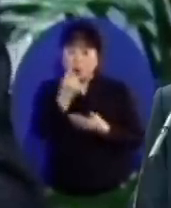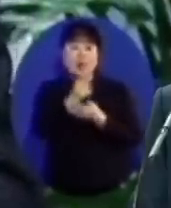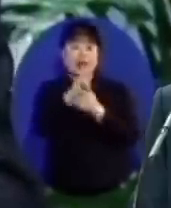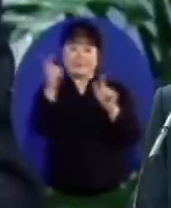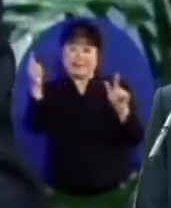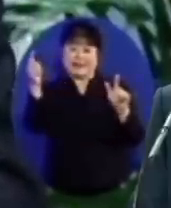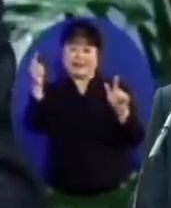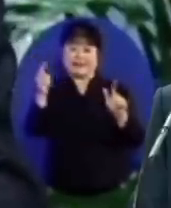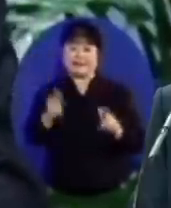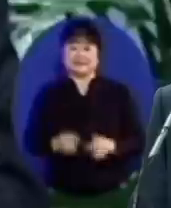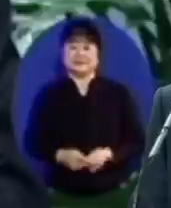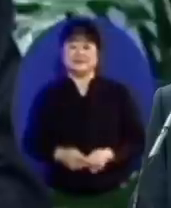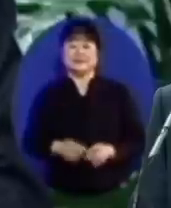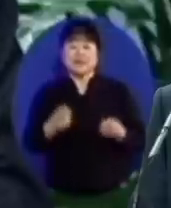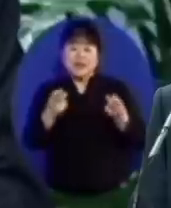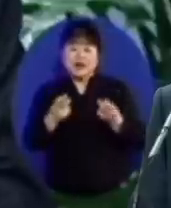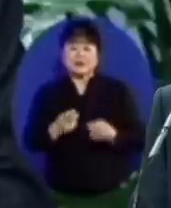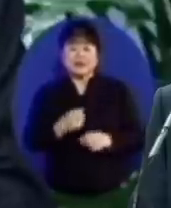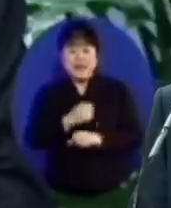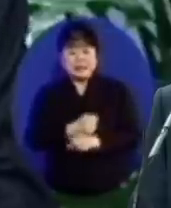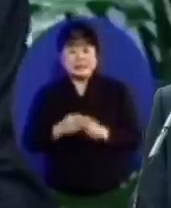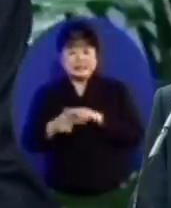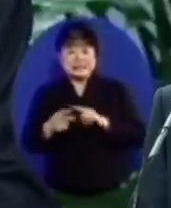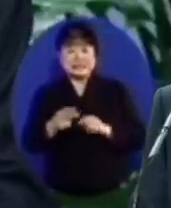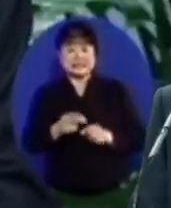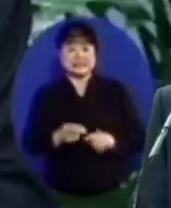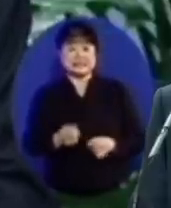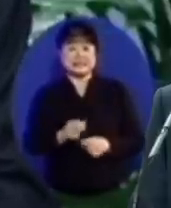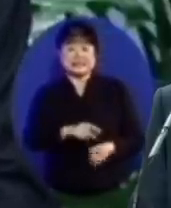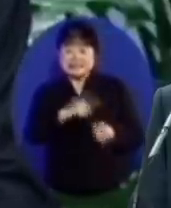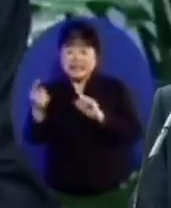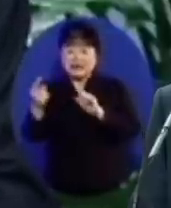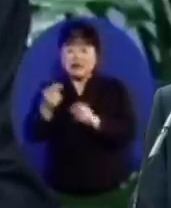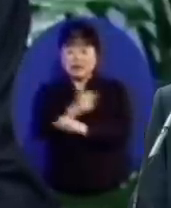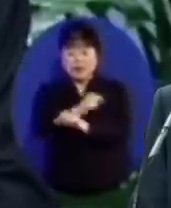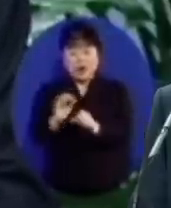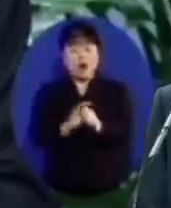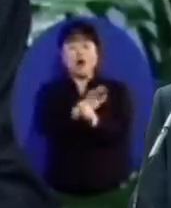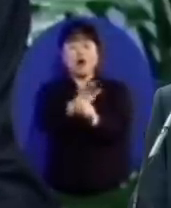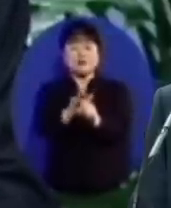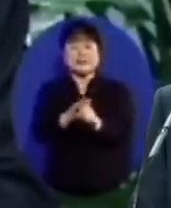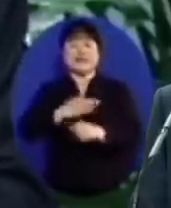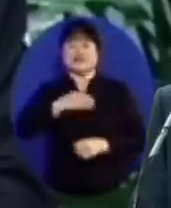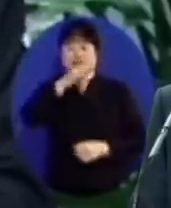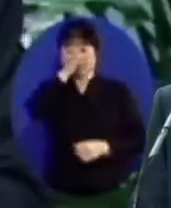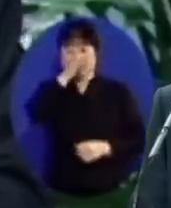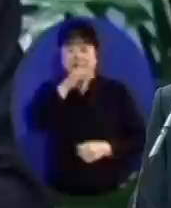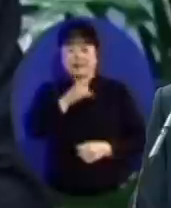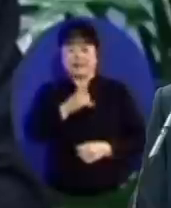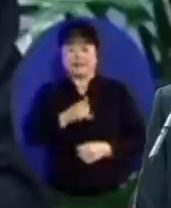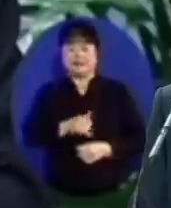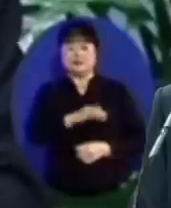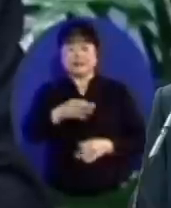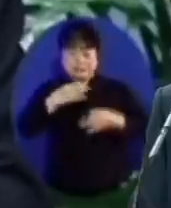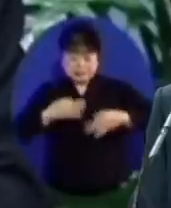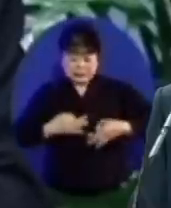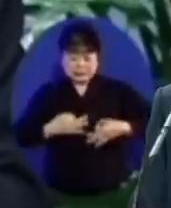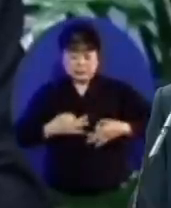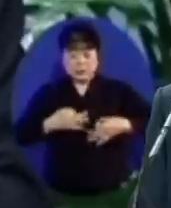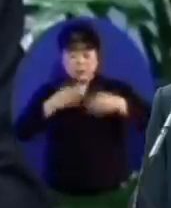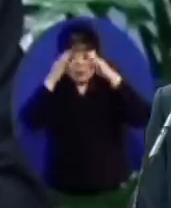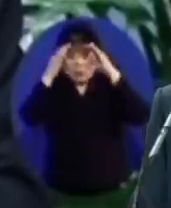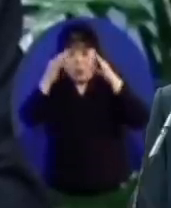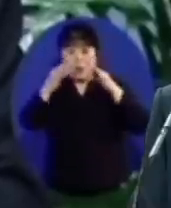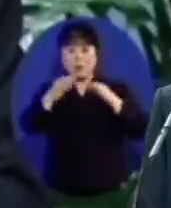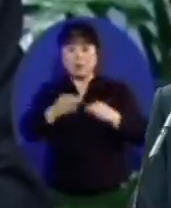않았었습니다. 어찌하든지 살리려고 하는 그 넓은 사랑을 여기에서 읽어볼 수가 있는 것입니다. 그러면 우리 자신을 비춰볼 때